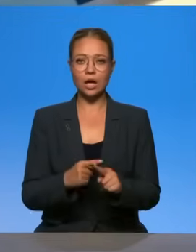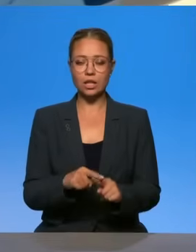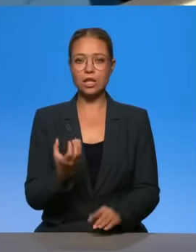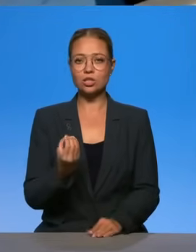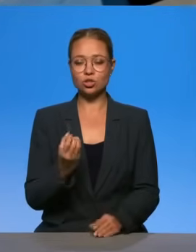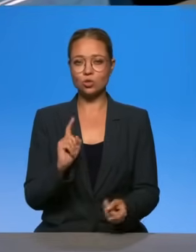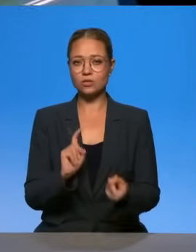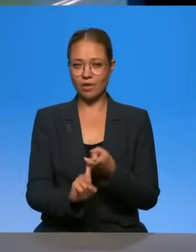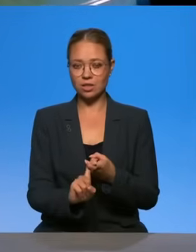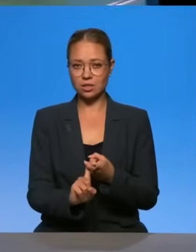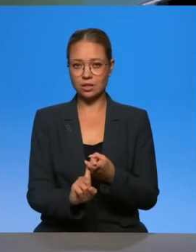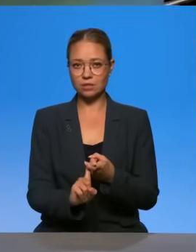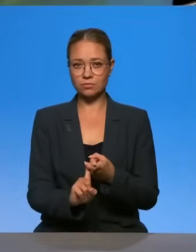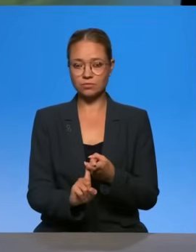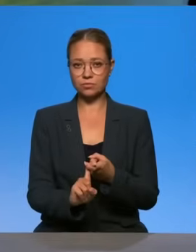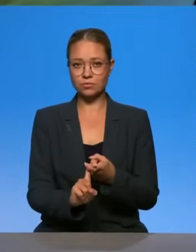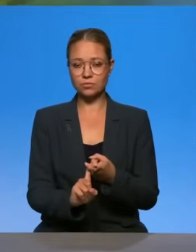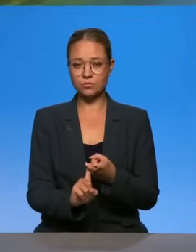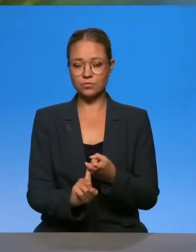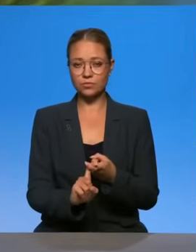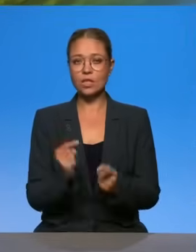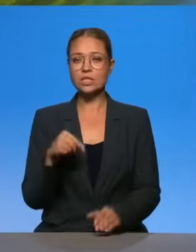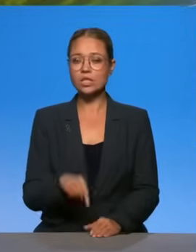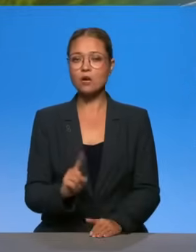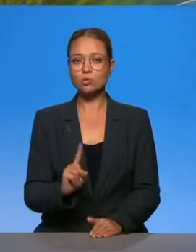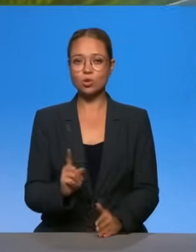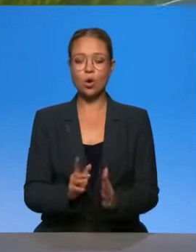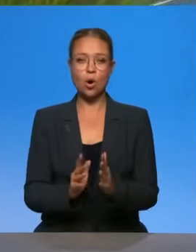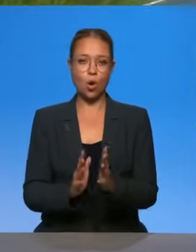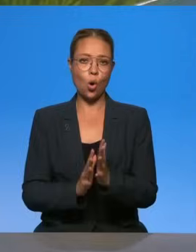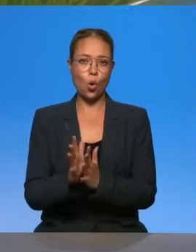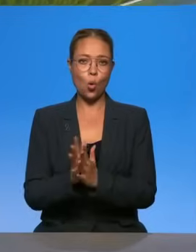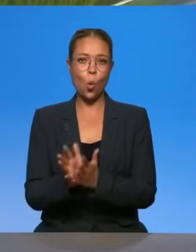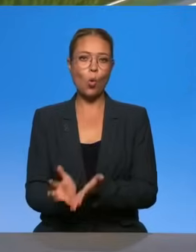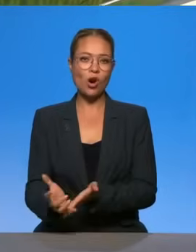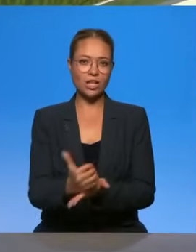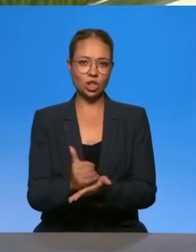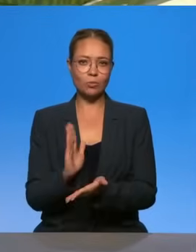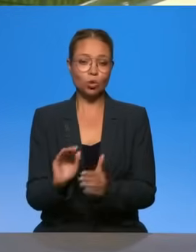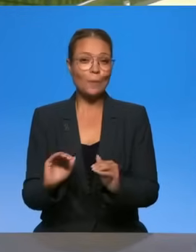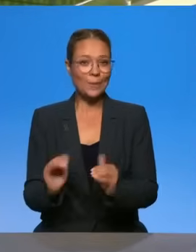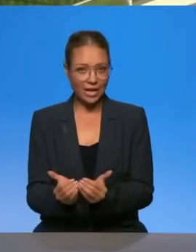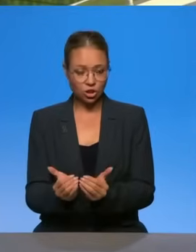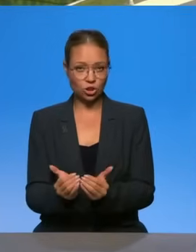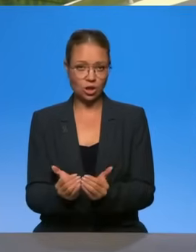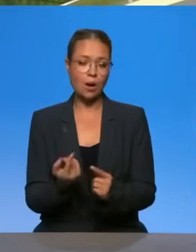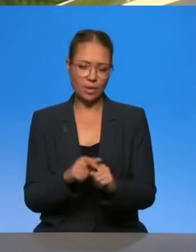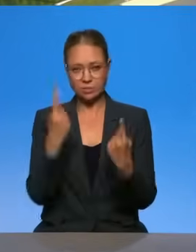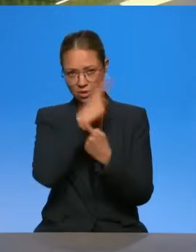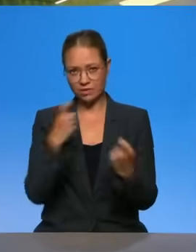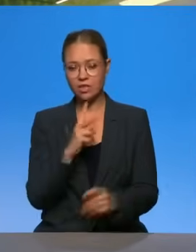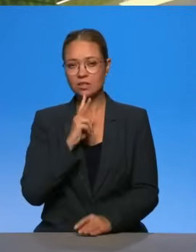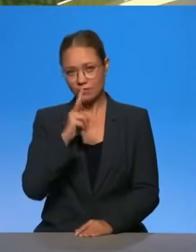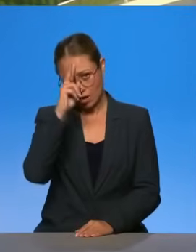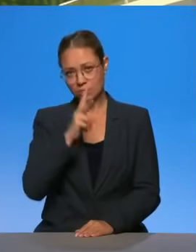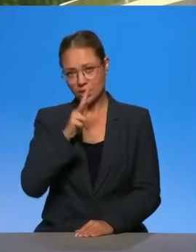понижение урожая было заявлено еще 2-3 месяца ранее. Дело в том, что у нас наложились